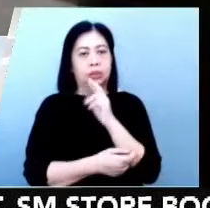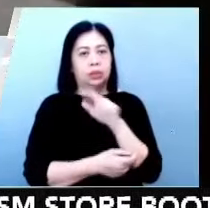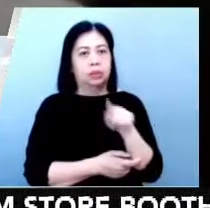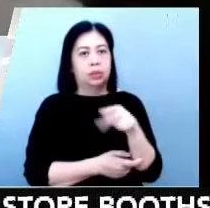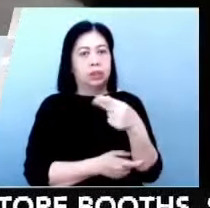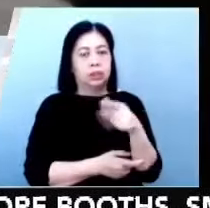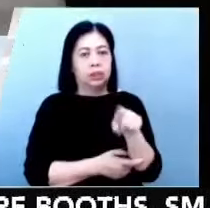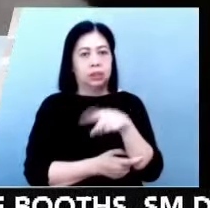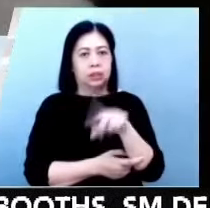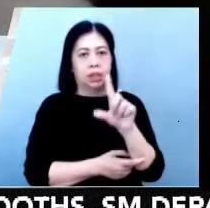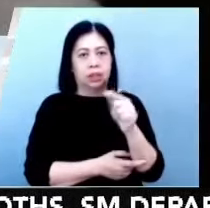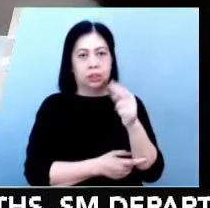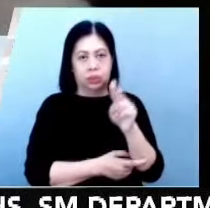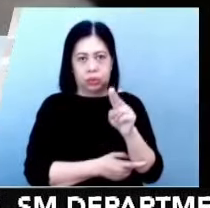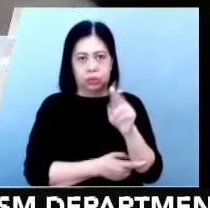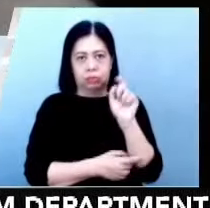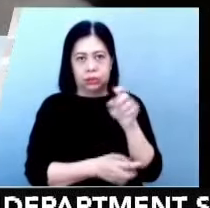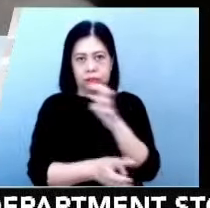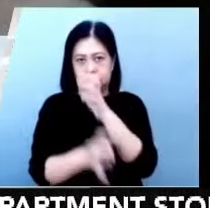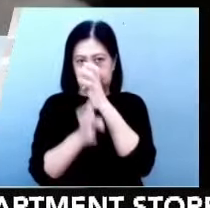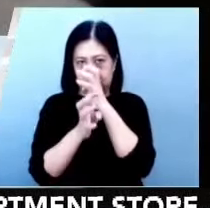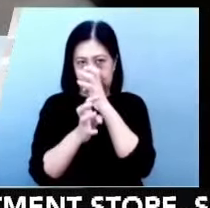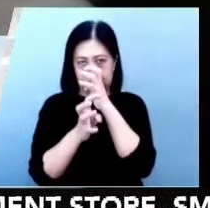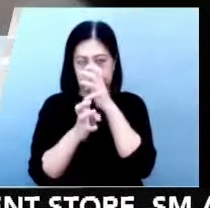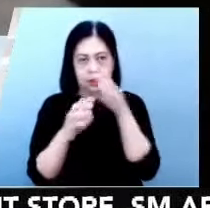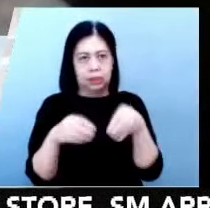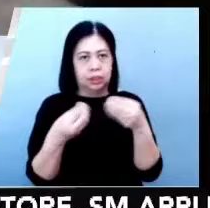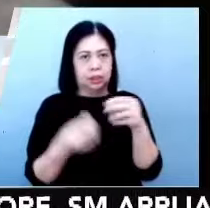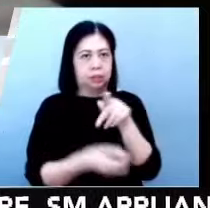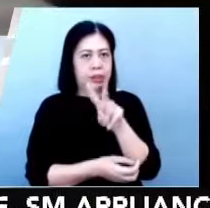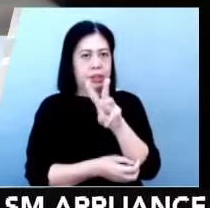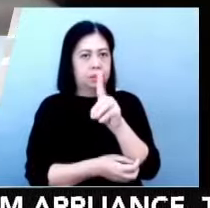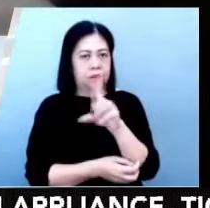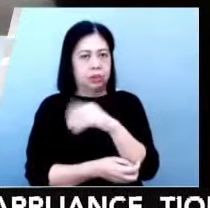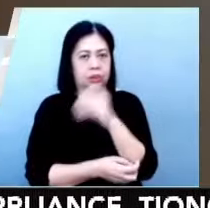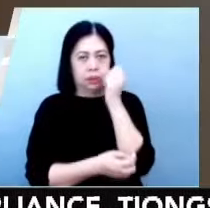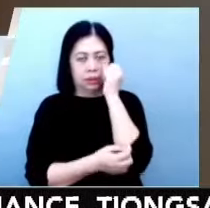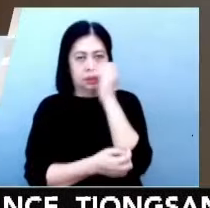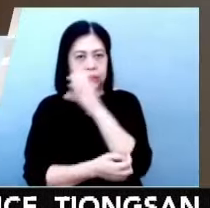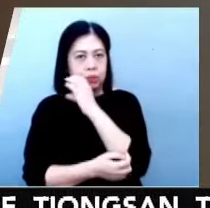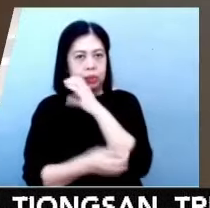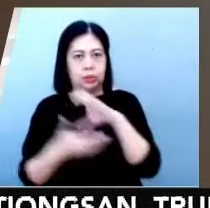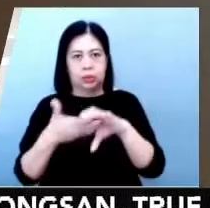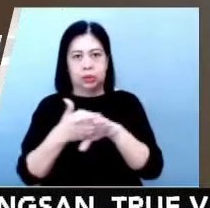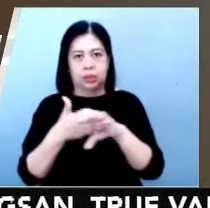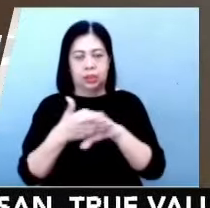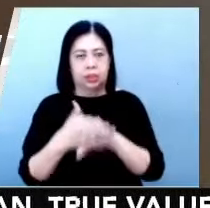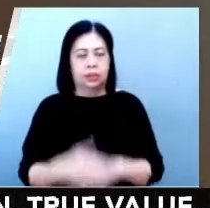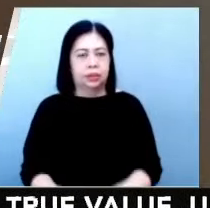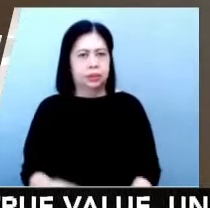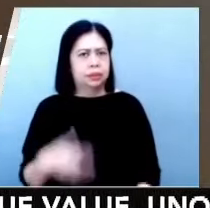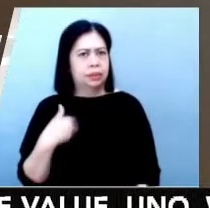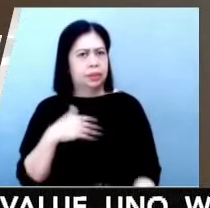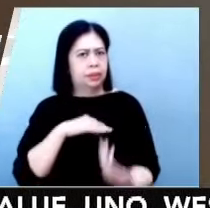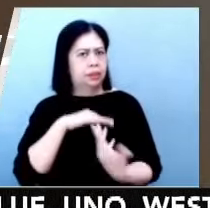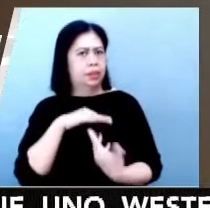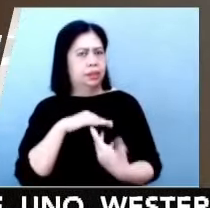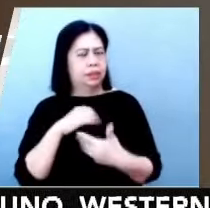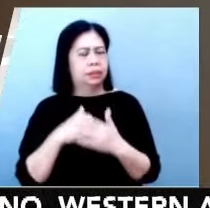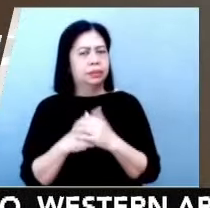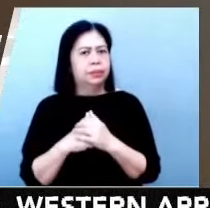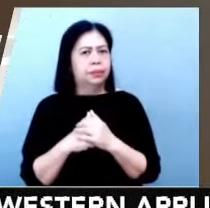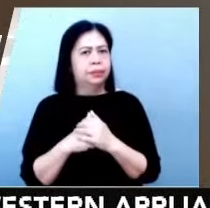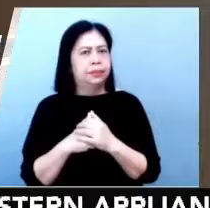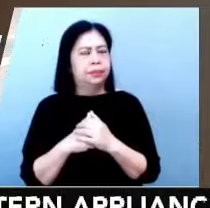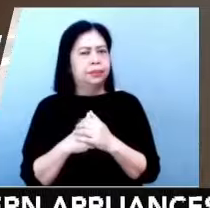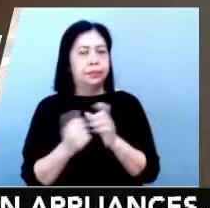pamahalaan maging istrikto sa pamimigay ng PWD at senior citizen card. I've had a customer where as a requirement,